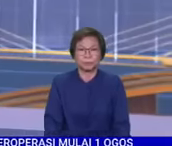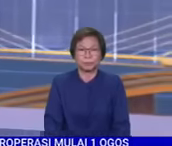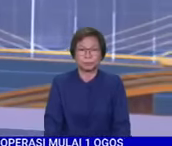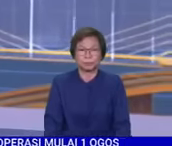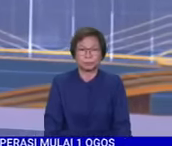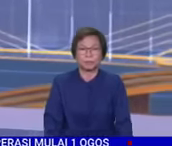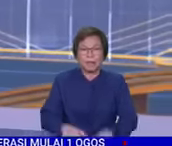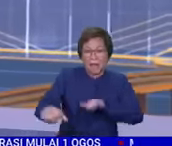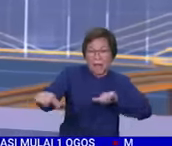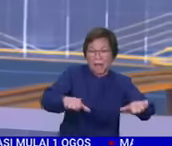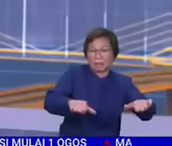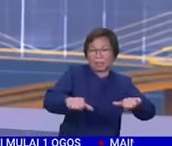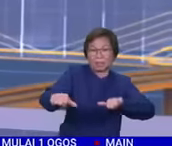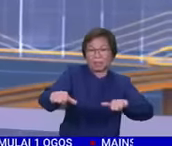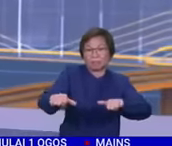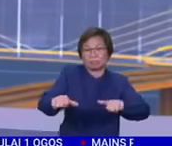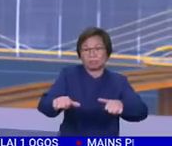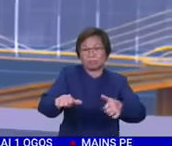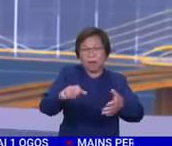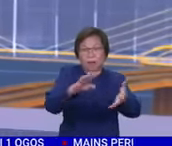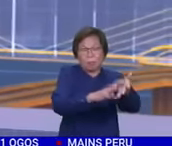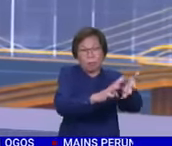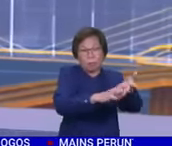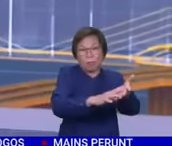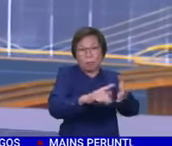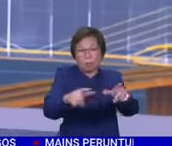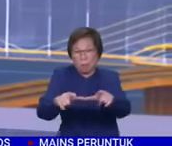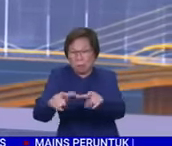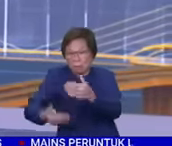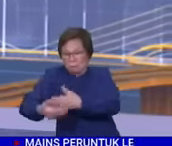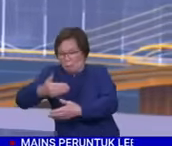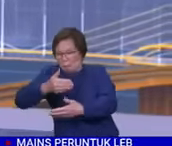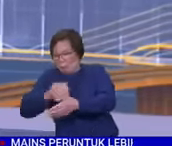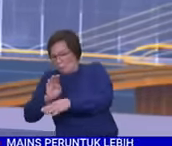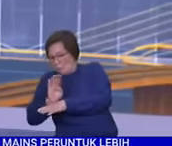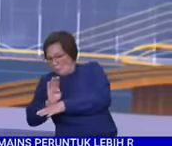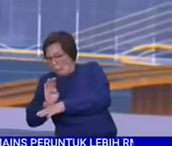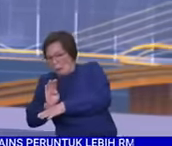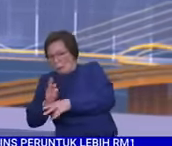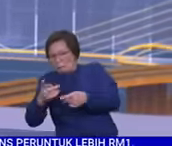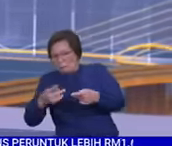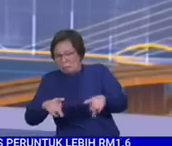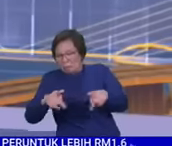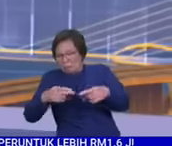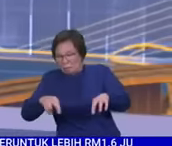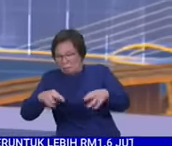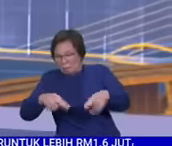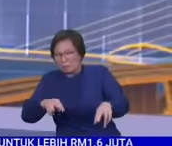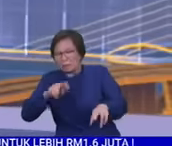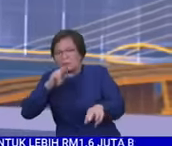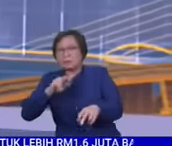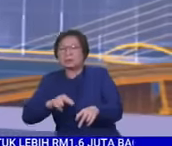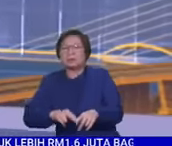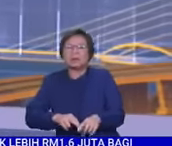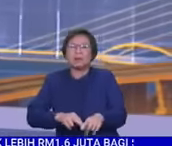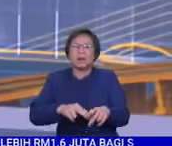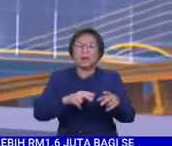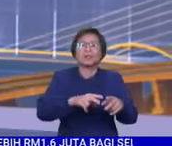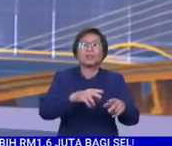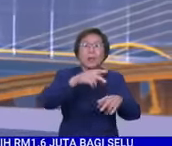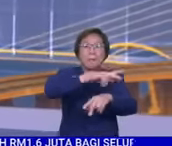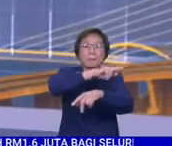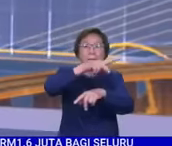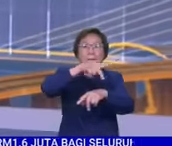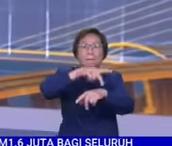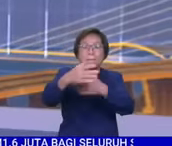Hai ethylometry tampil efisien tetapi berselindung di sebalik penyiagaan kedai runcit taktik premise di Pulau